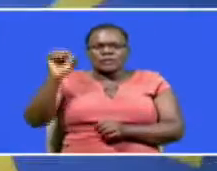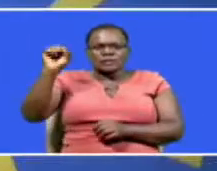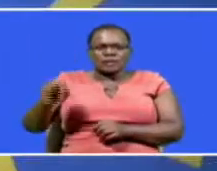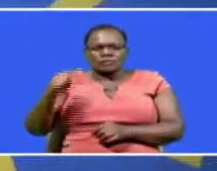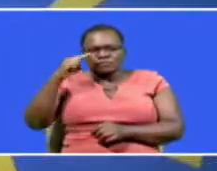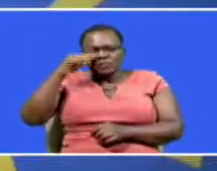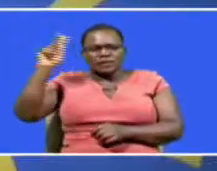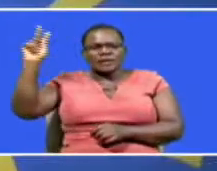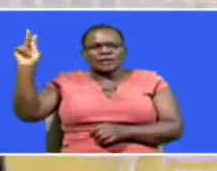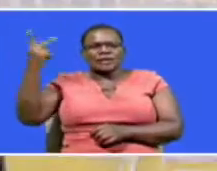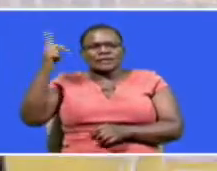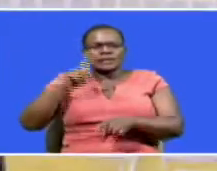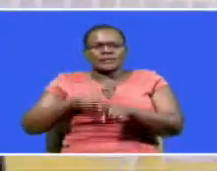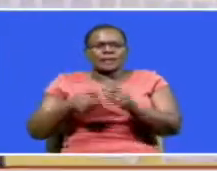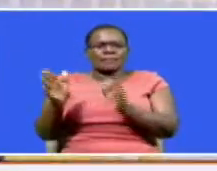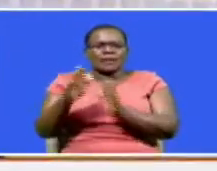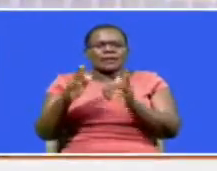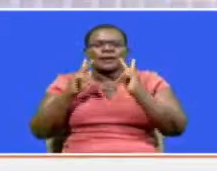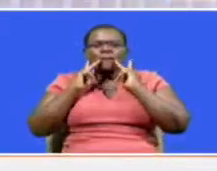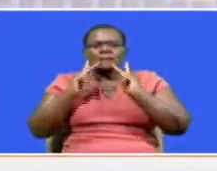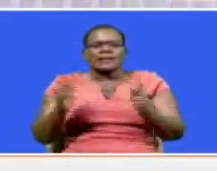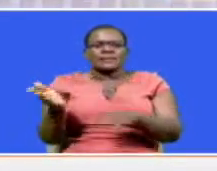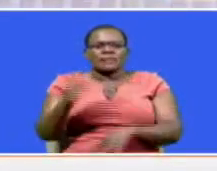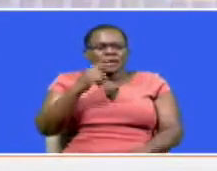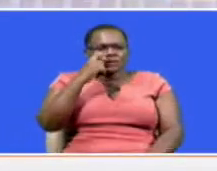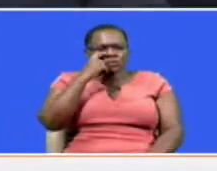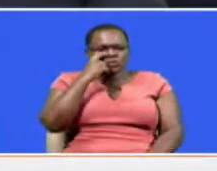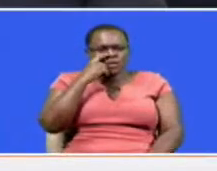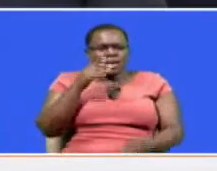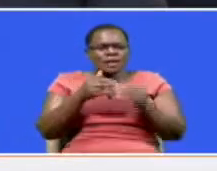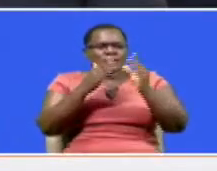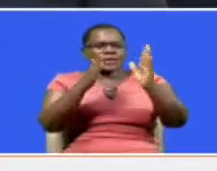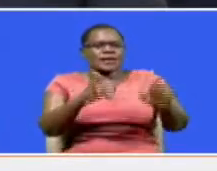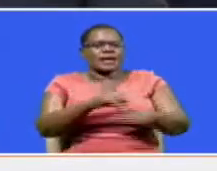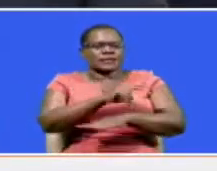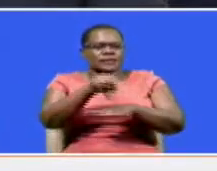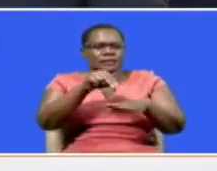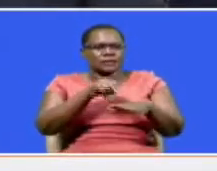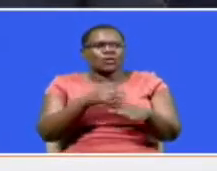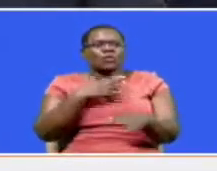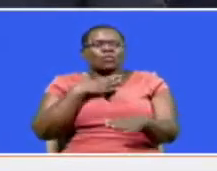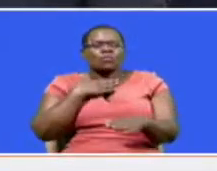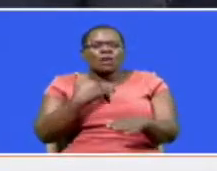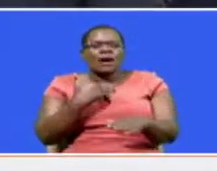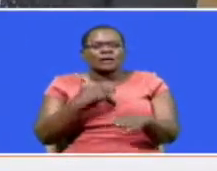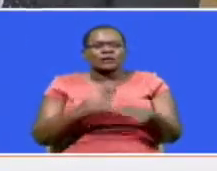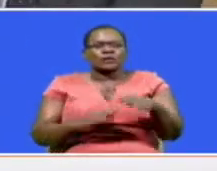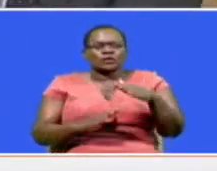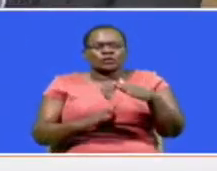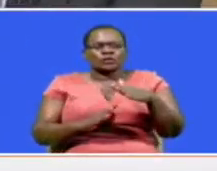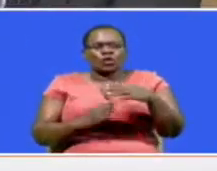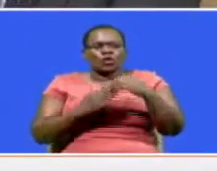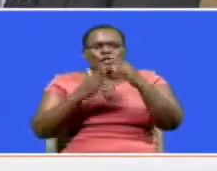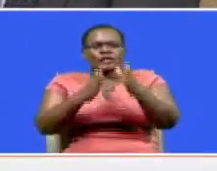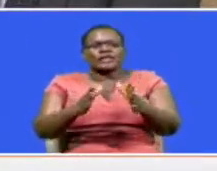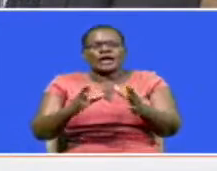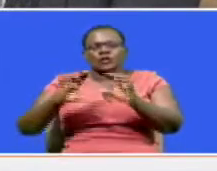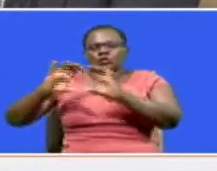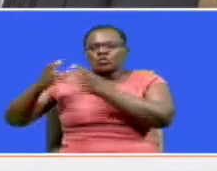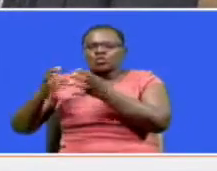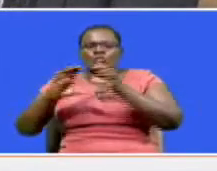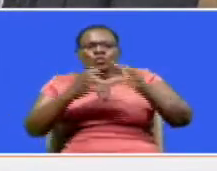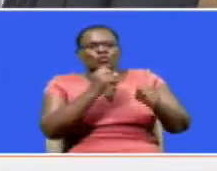na Kenya kwenye harakati za kuleta amani nchini Sudan. Viongozi wa mataifa hayo wamewataka wakuu wa makundi hayo